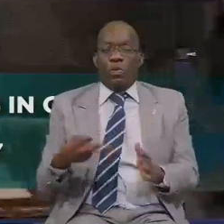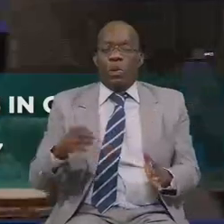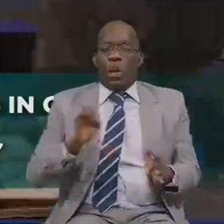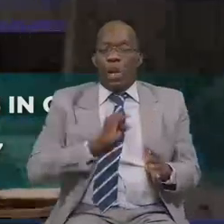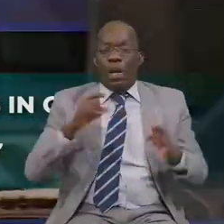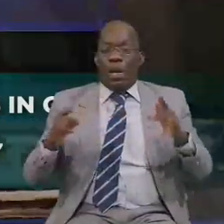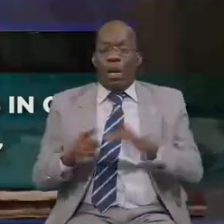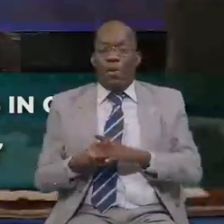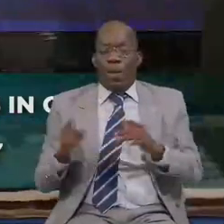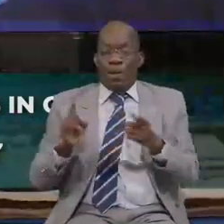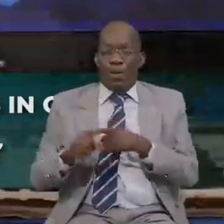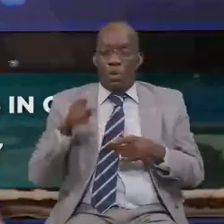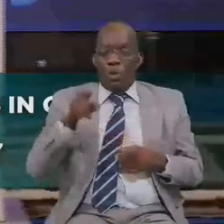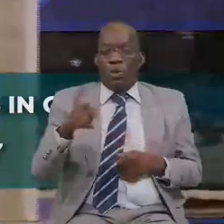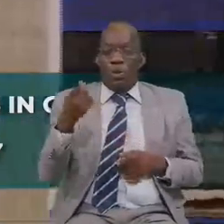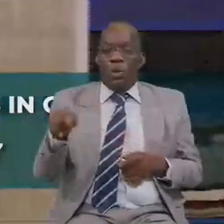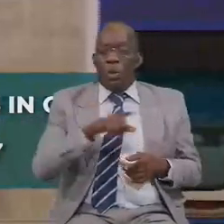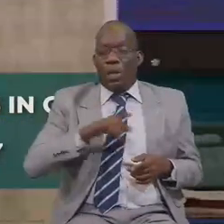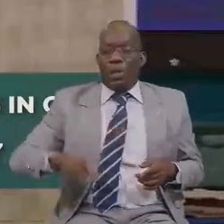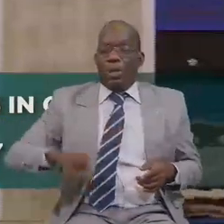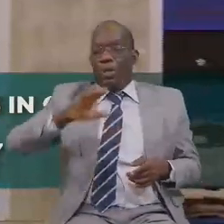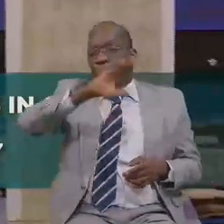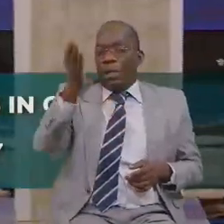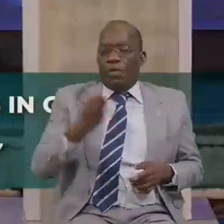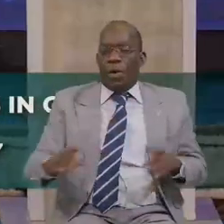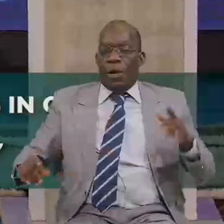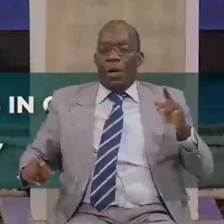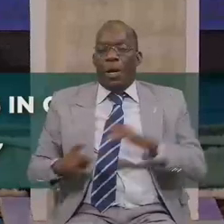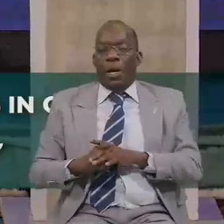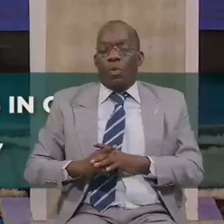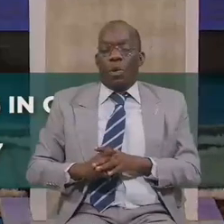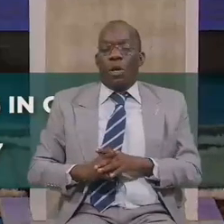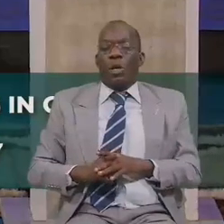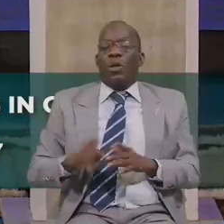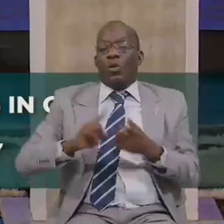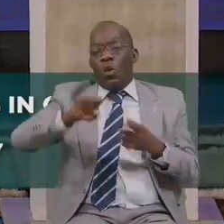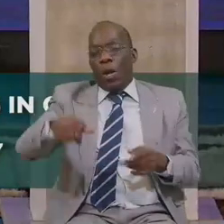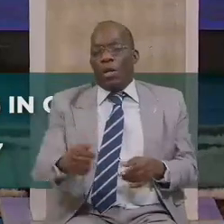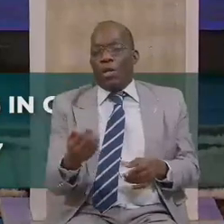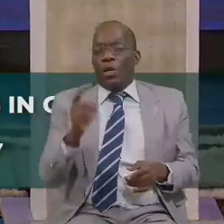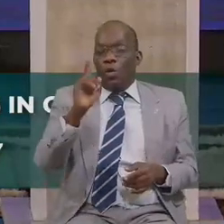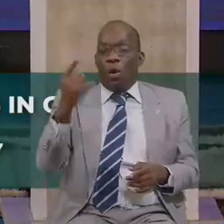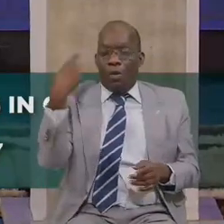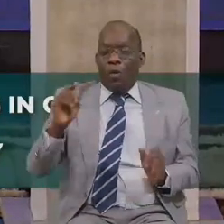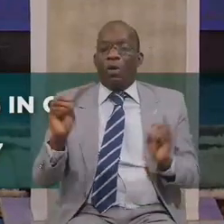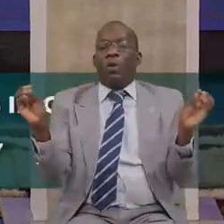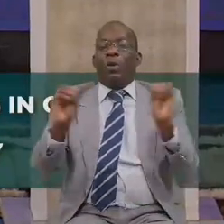Le Seigneur n'apparaît à personne pour rien du tout, en vain.